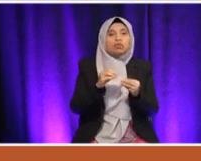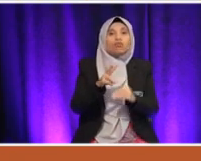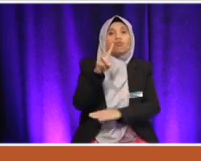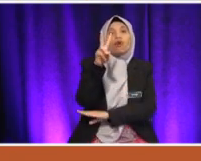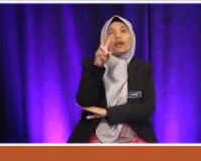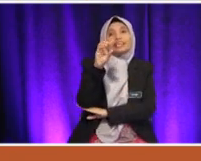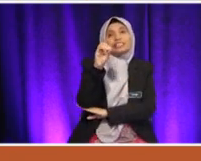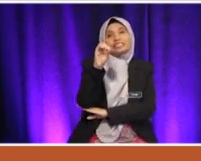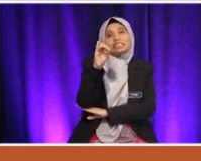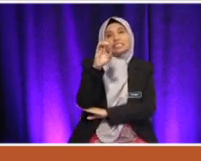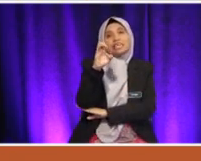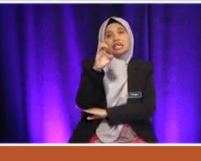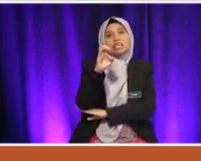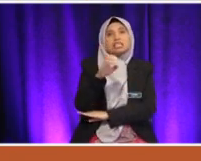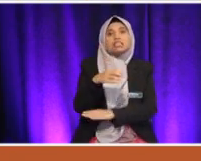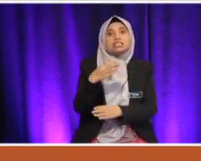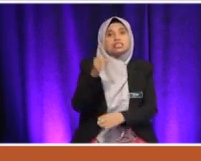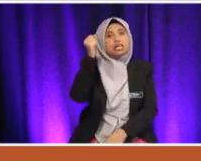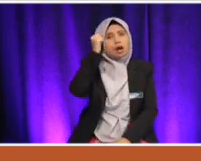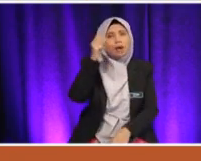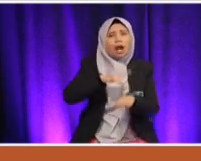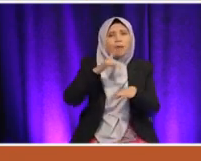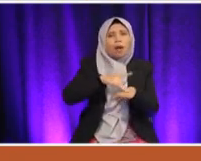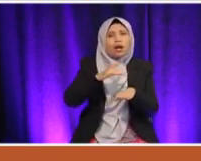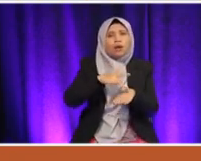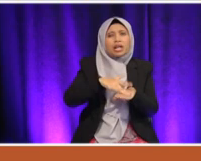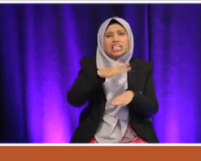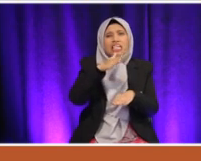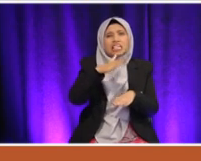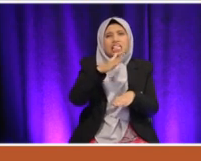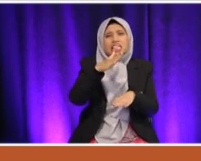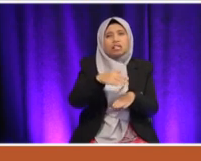emas itu sudah setelah dipanggil dengan suara untuk